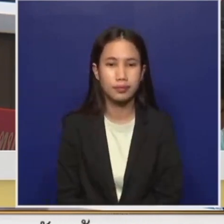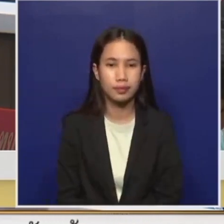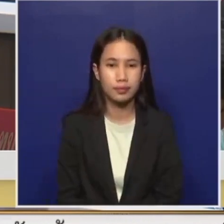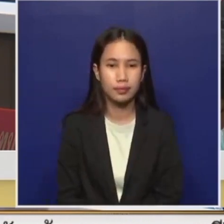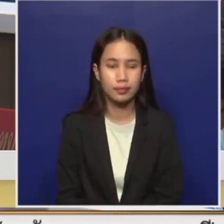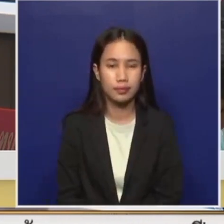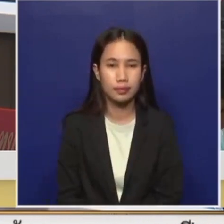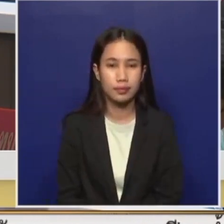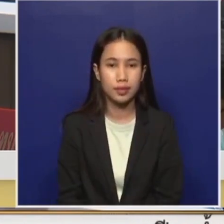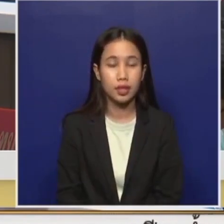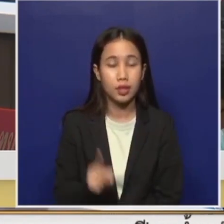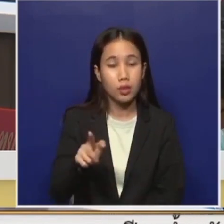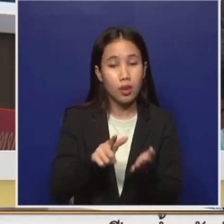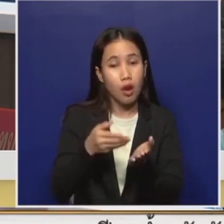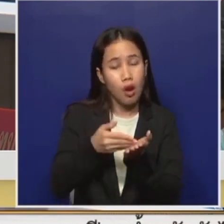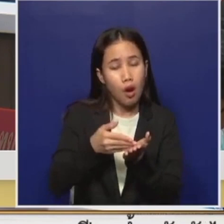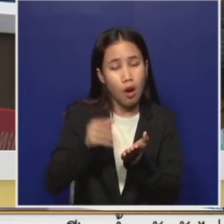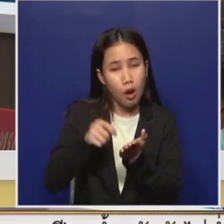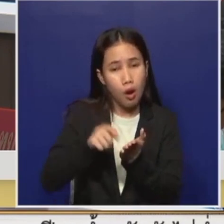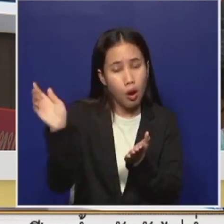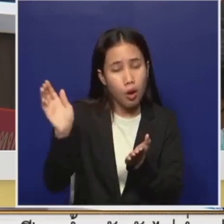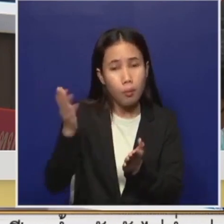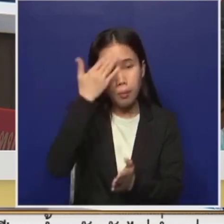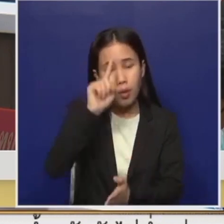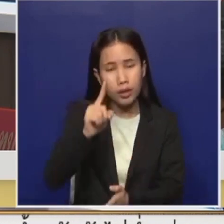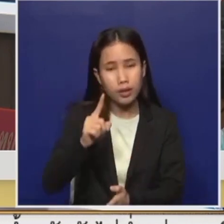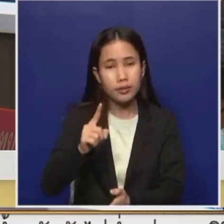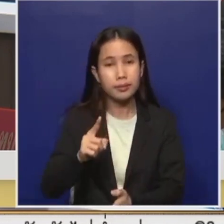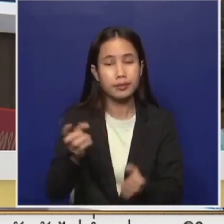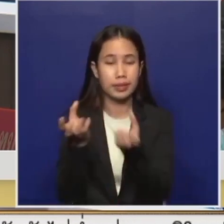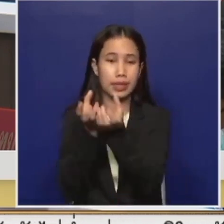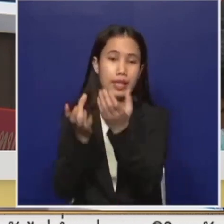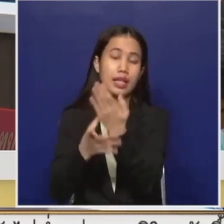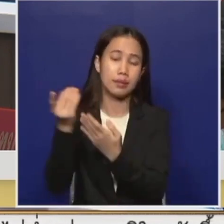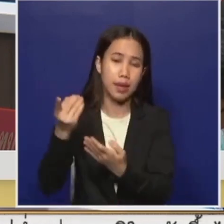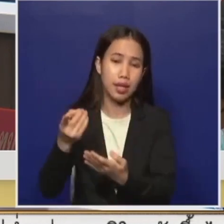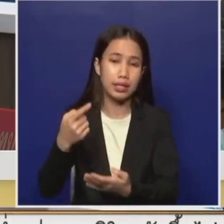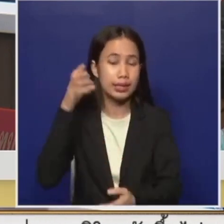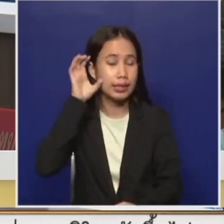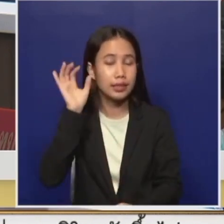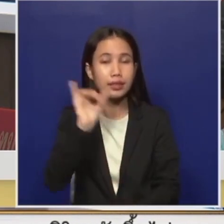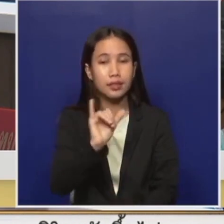ท่านออกพ่อสภาพไม่วงใจมีสักษมษีมากครับมสักษมษีมาก